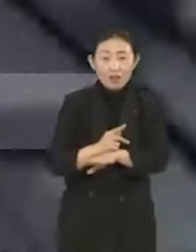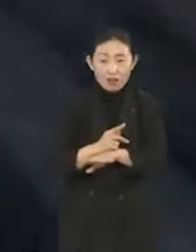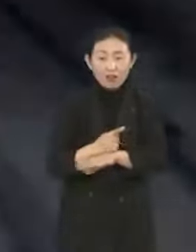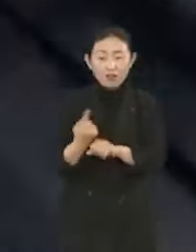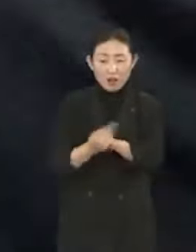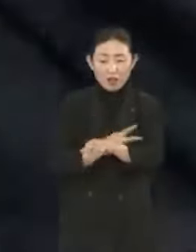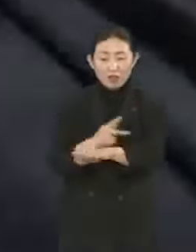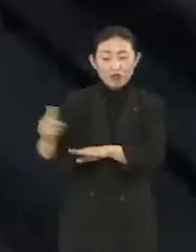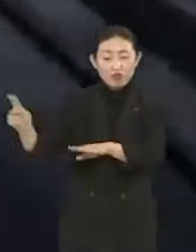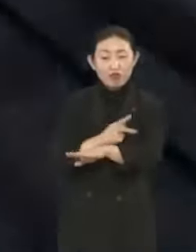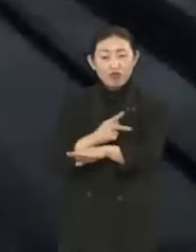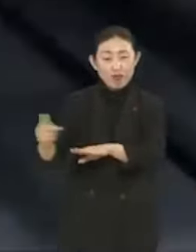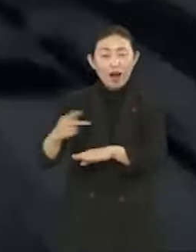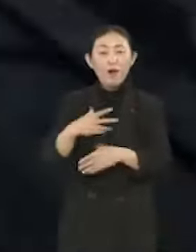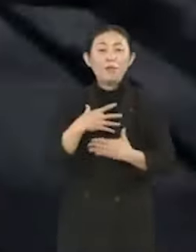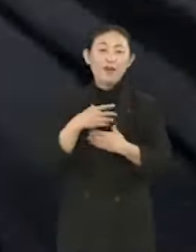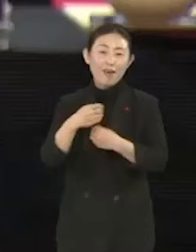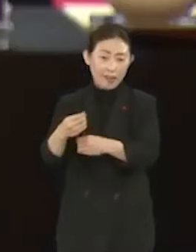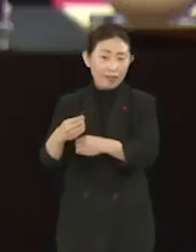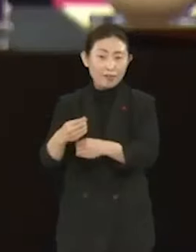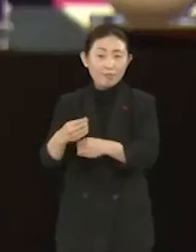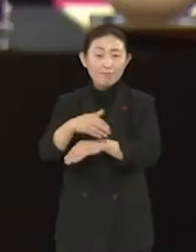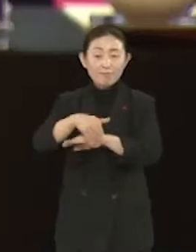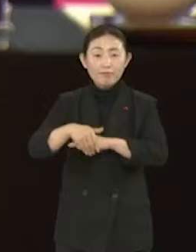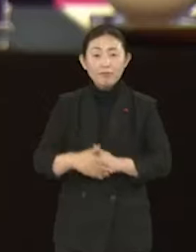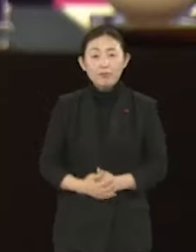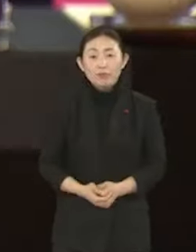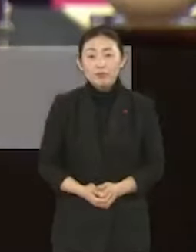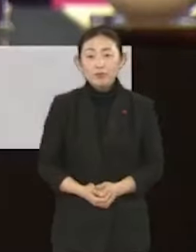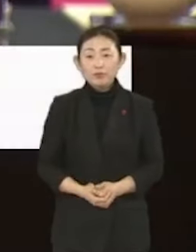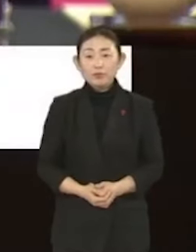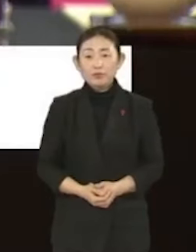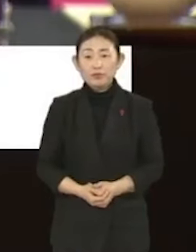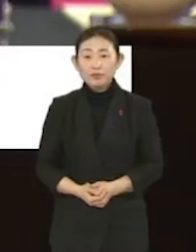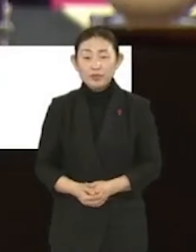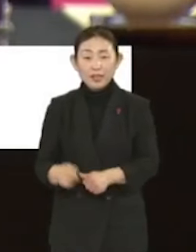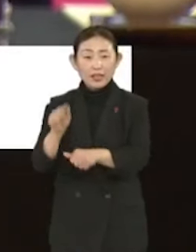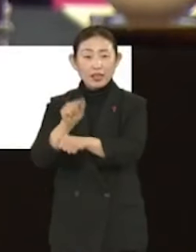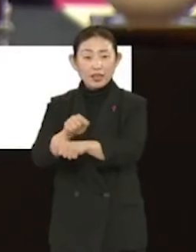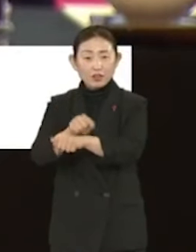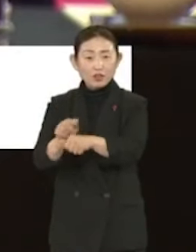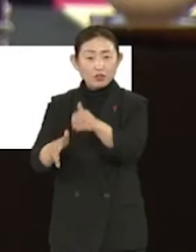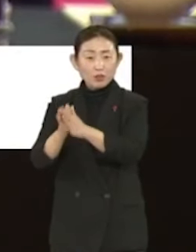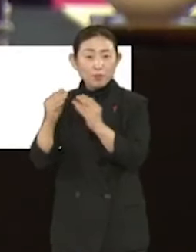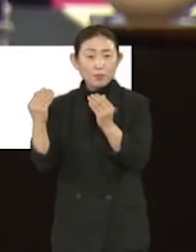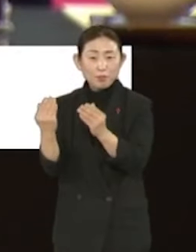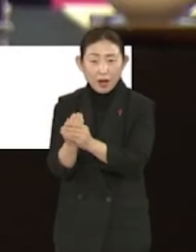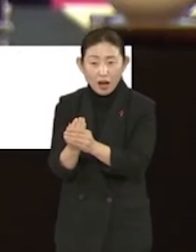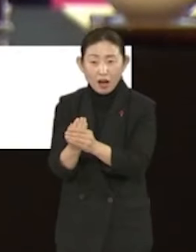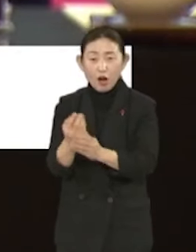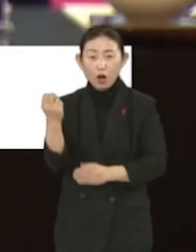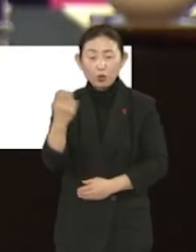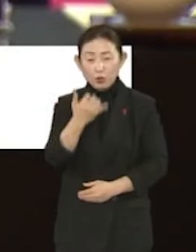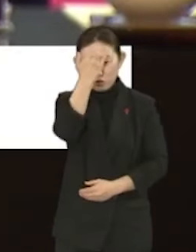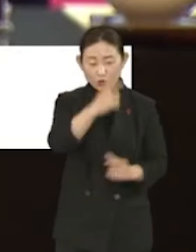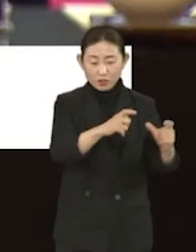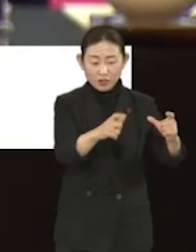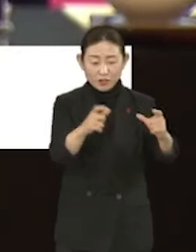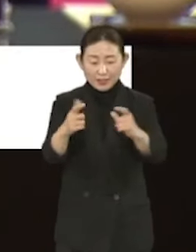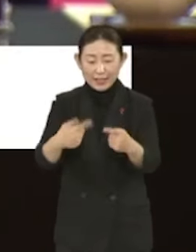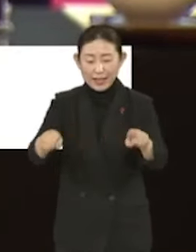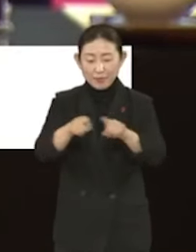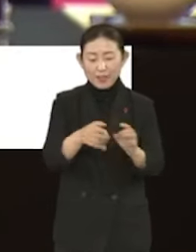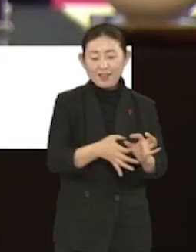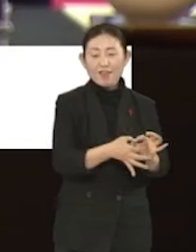수도권으로의 접근성도 높일 계획입니다. 우리 행정 수도와 우리 충청의 여러 거점 도시들을 연결할